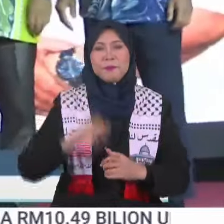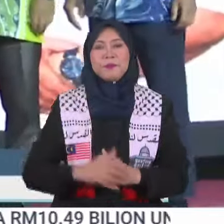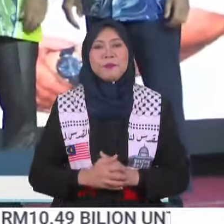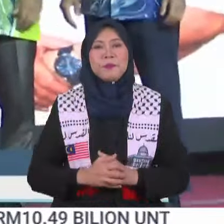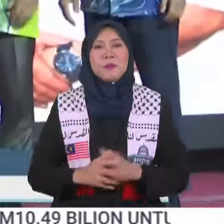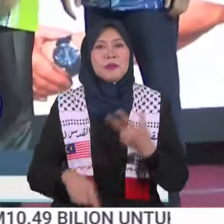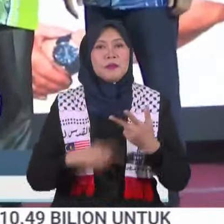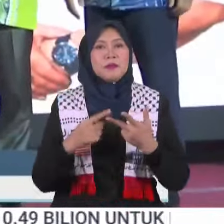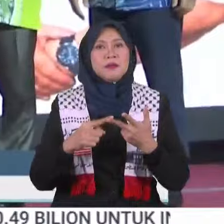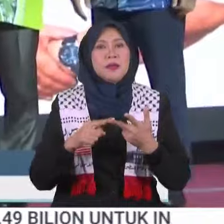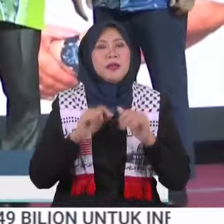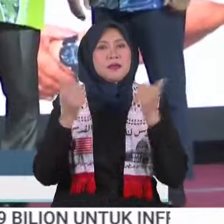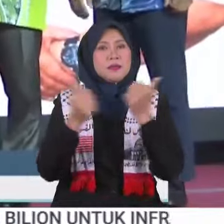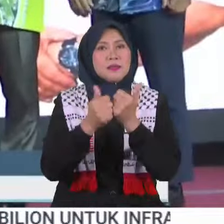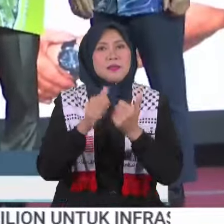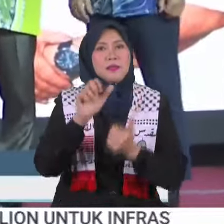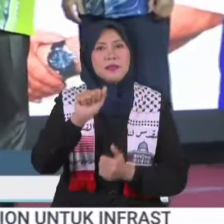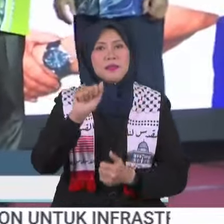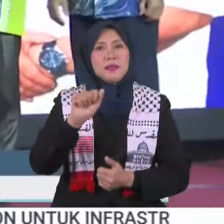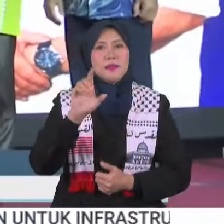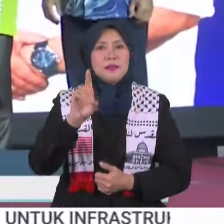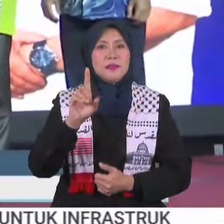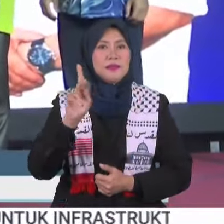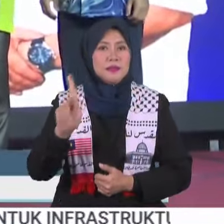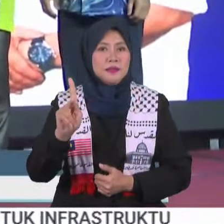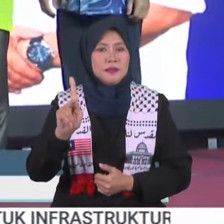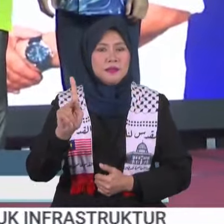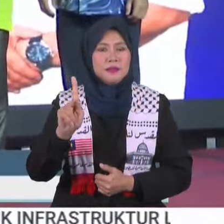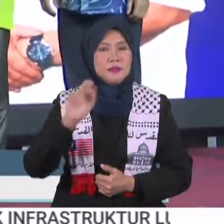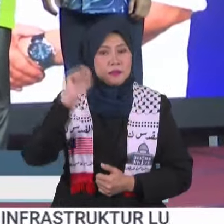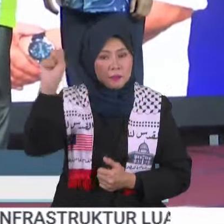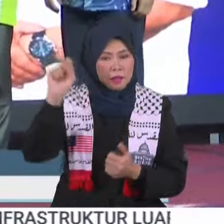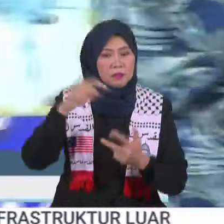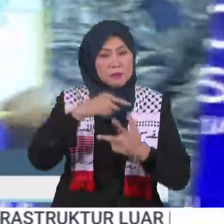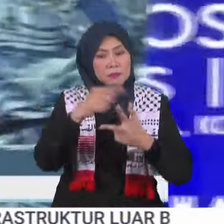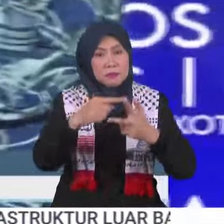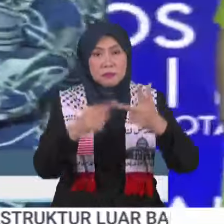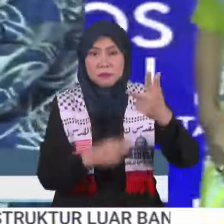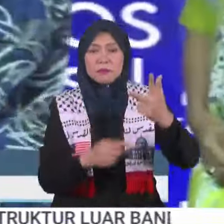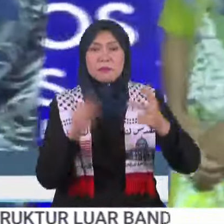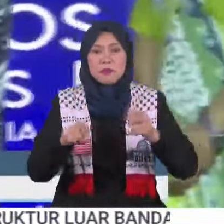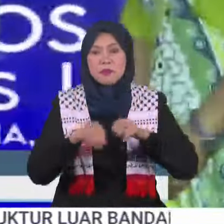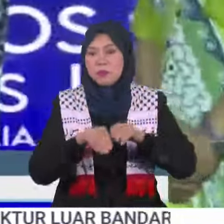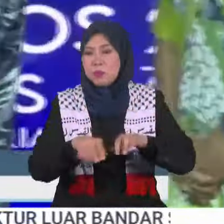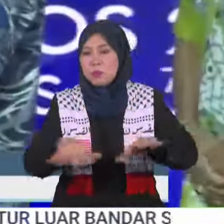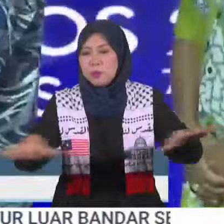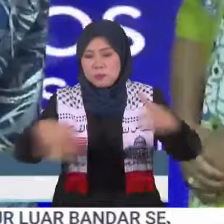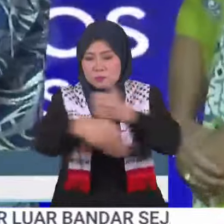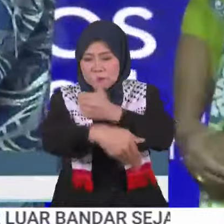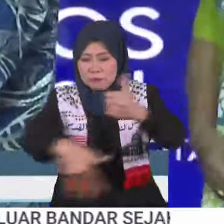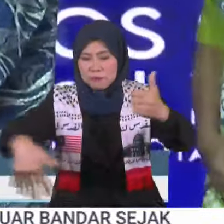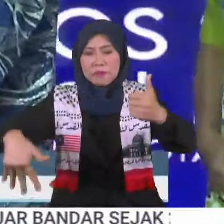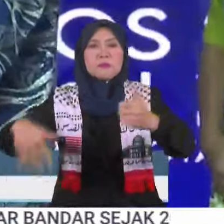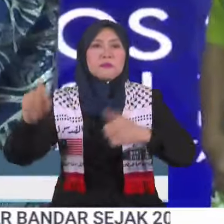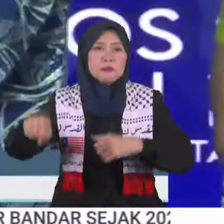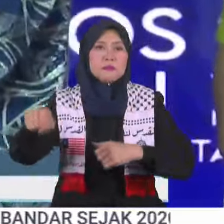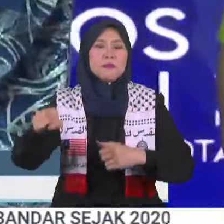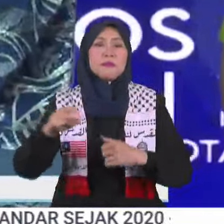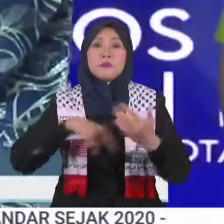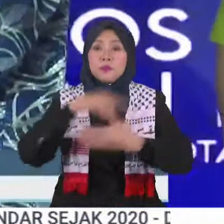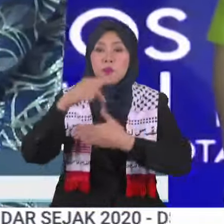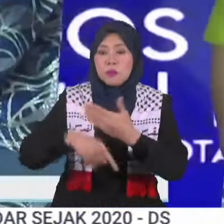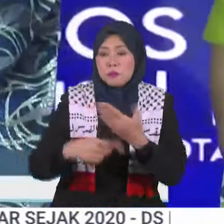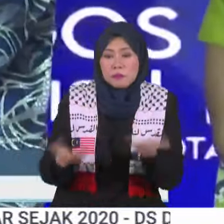JPNS dan Agensi Anti Dada Kebangsaan AADK ini diperluas ke peringkat akar umbi. Program